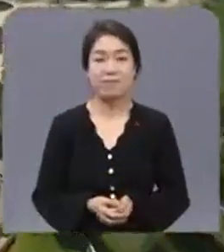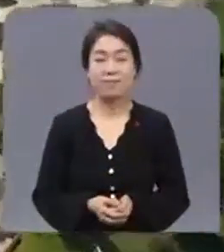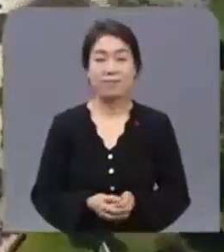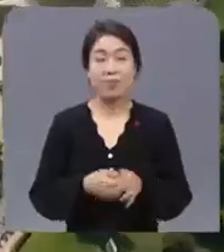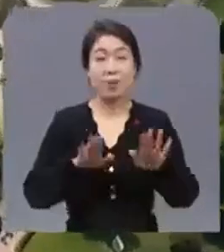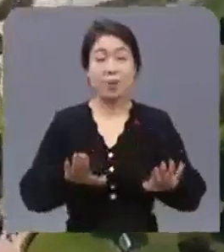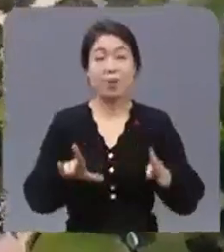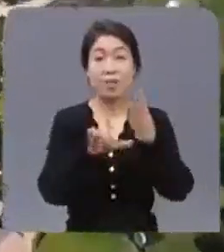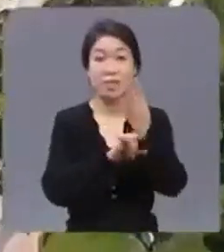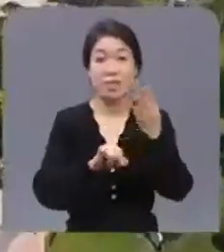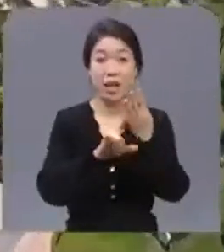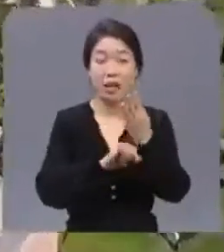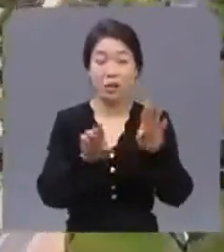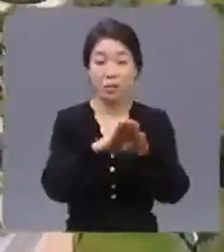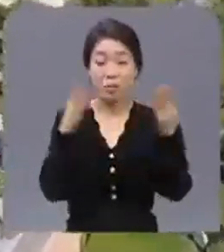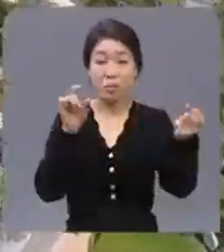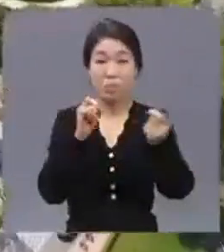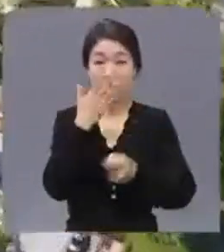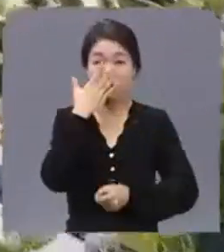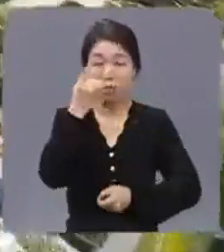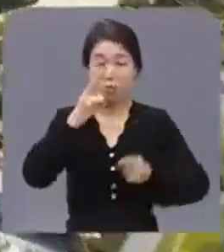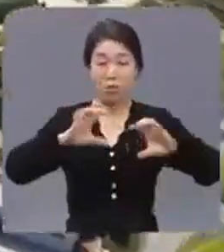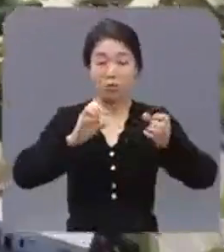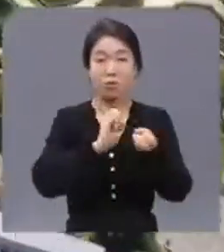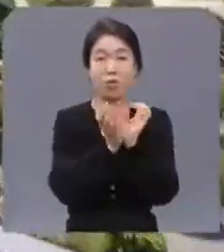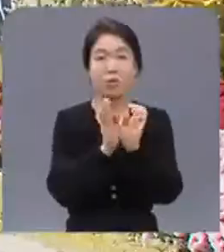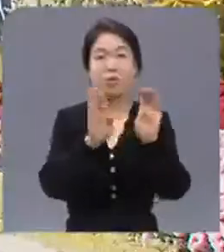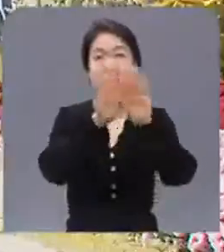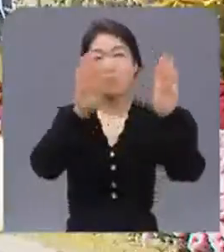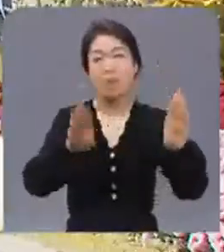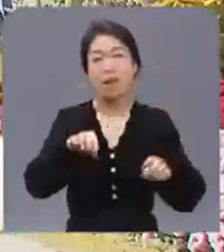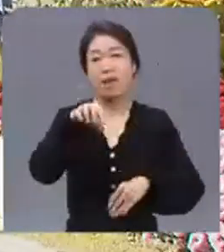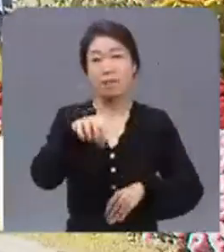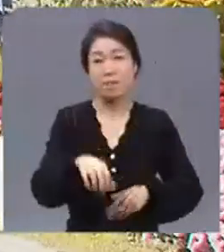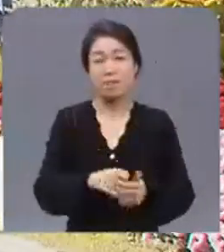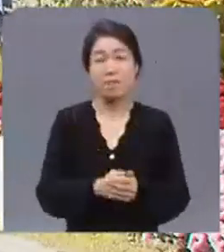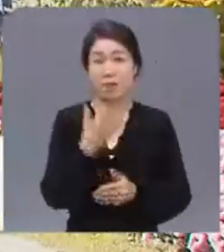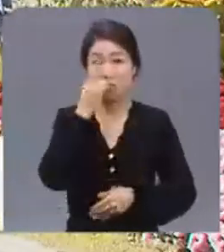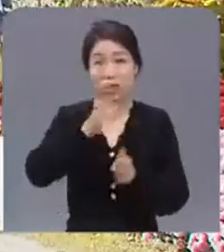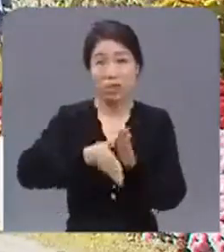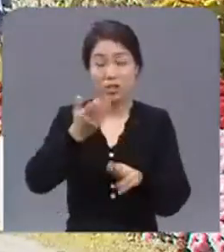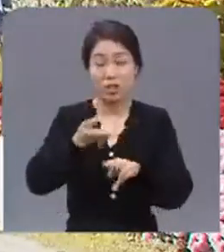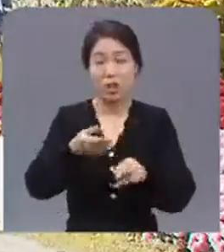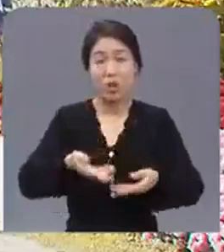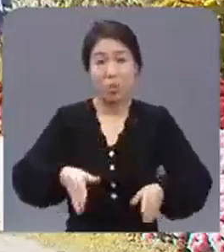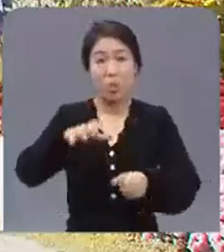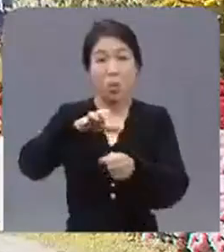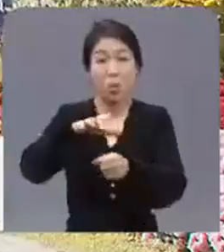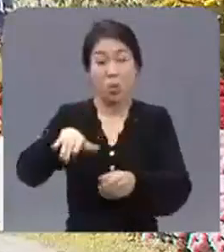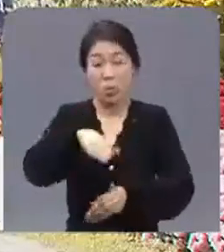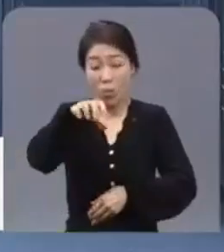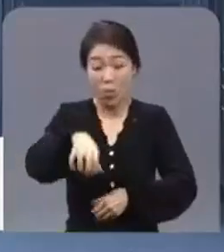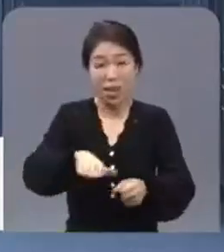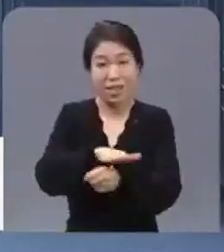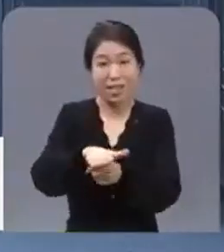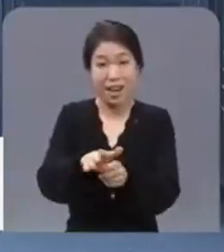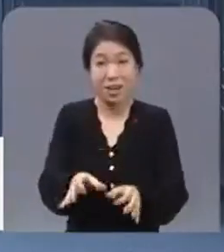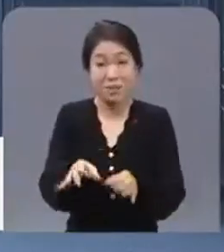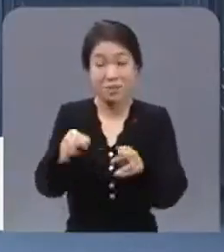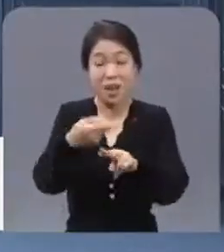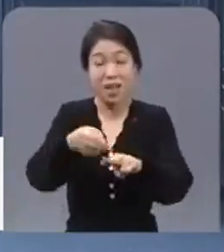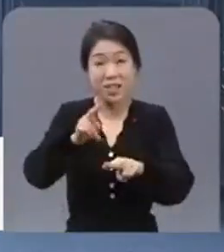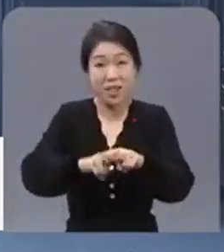오는 4월 개막을 앞둔 순천만 국제정원 박람회 춘천시는 고양사랑기부재 답례품에